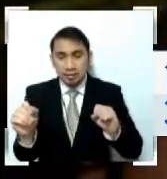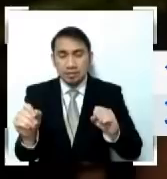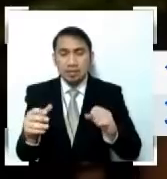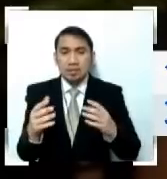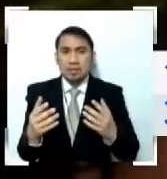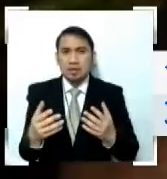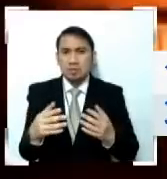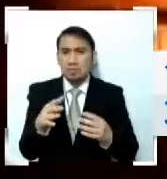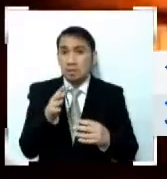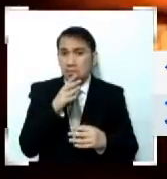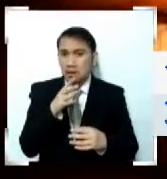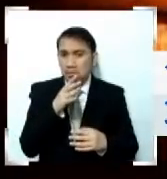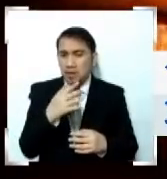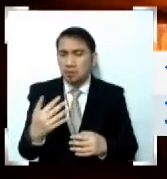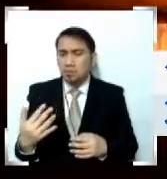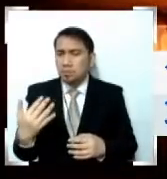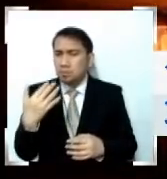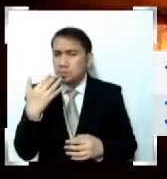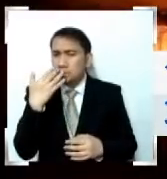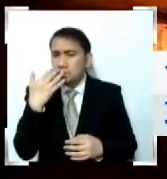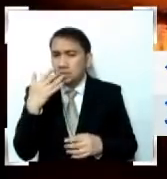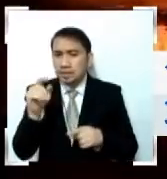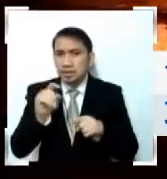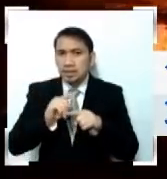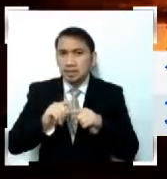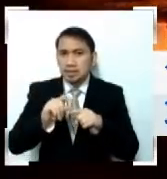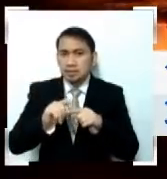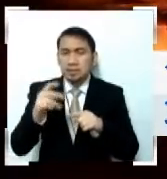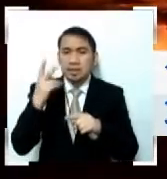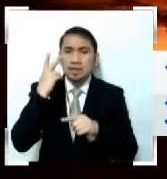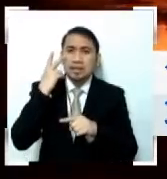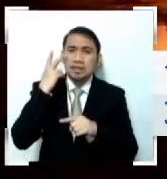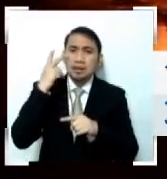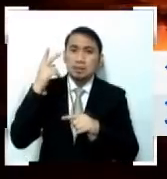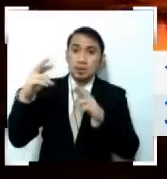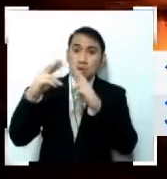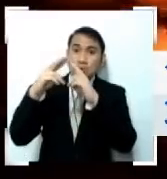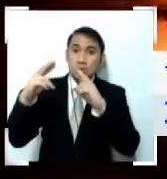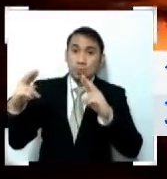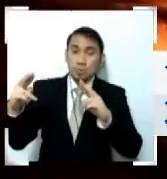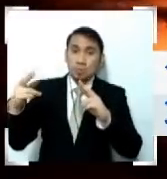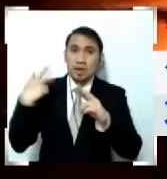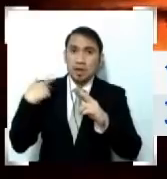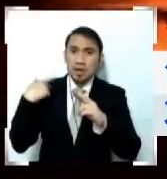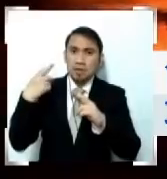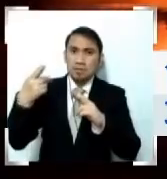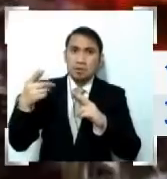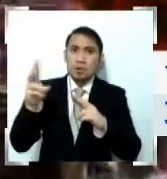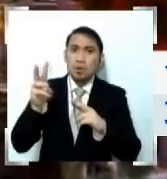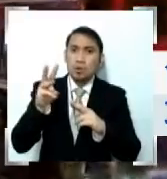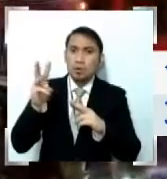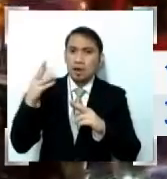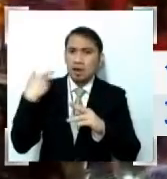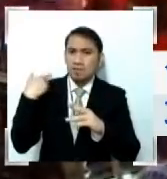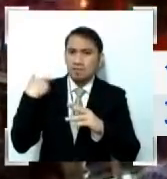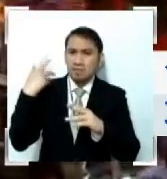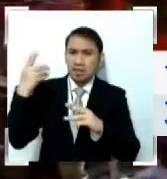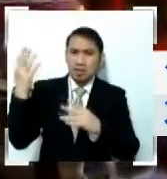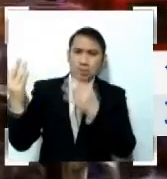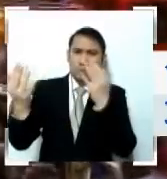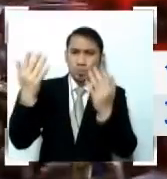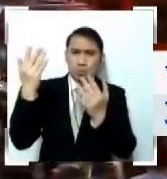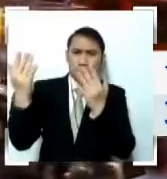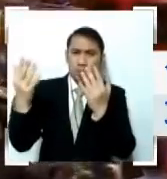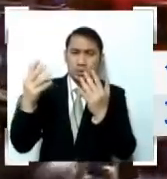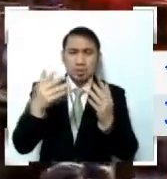ng kuryente. Tapos pagtili po namin sa may bubong namin, naririnig na lang po namin na tenyo ng tubig, ando na, kumano na. Tapos pinalabas ko po